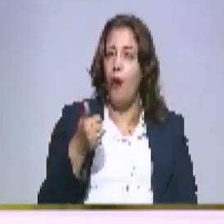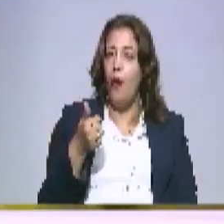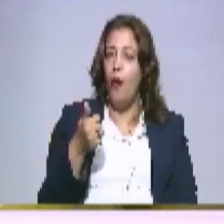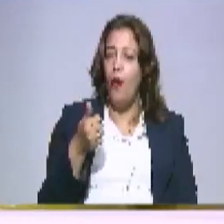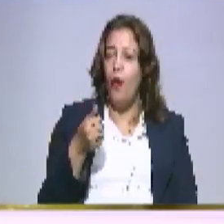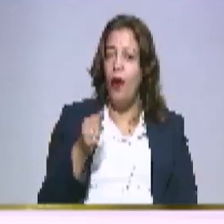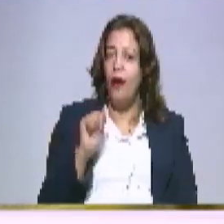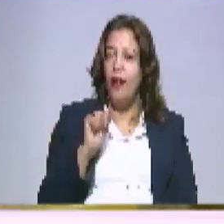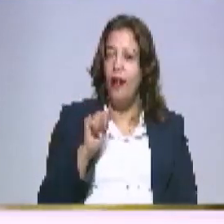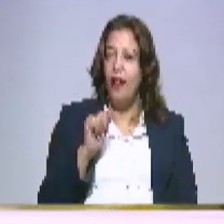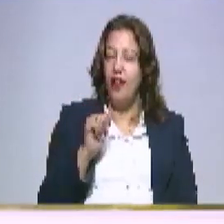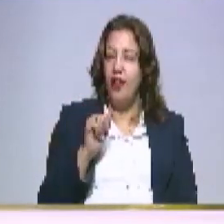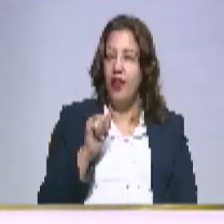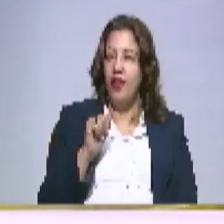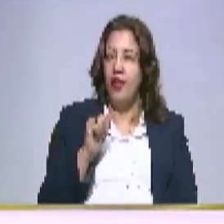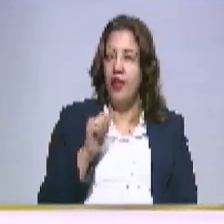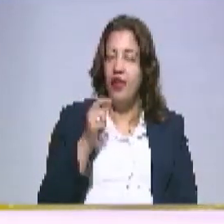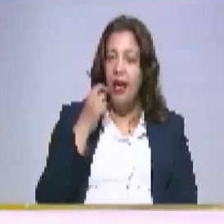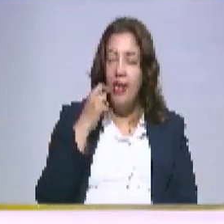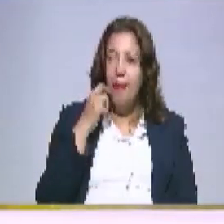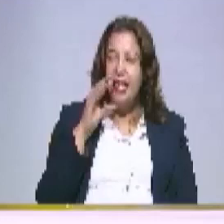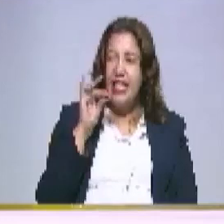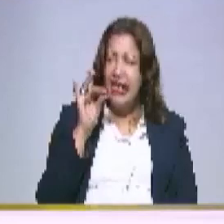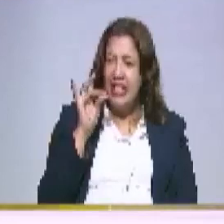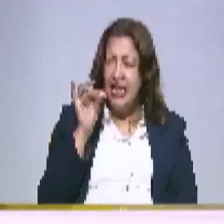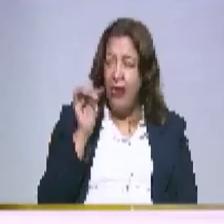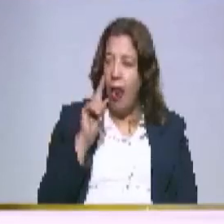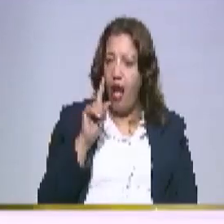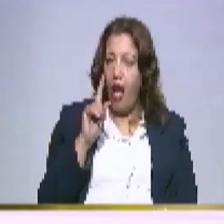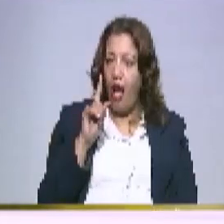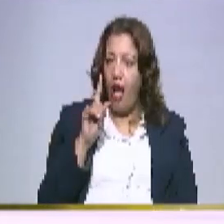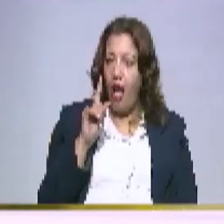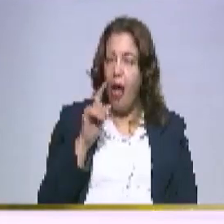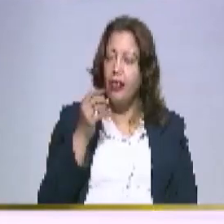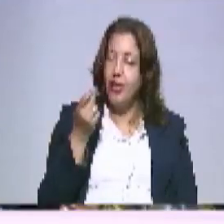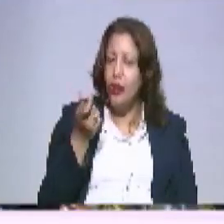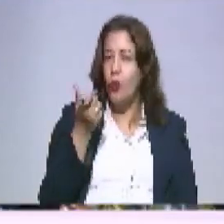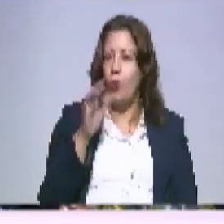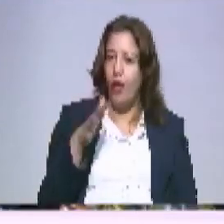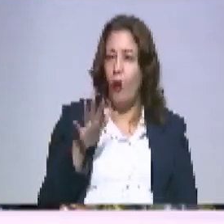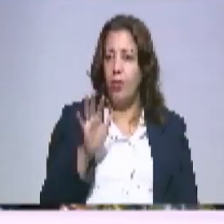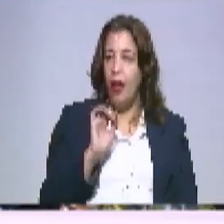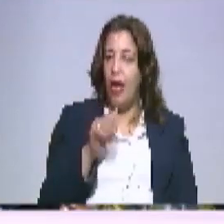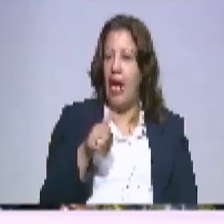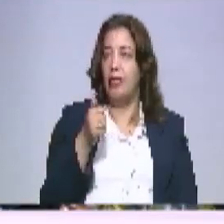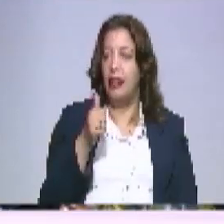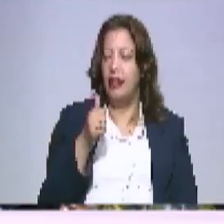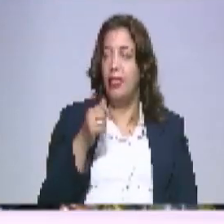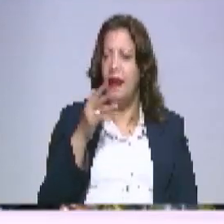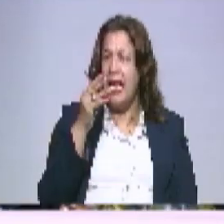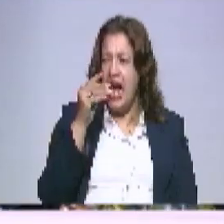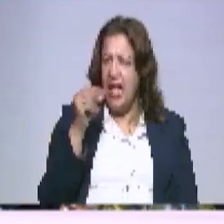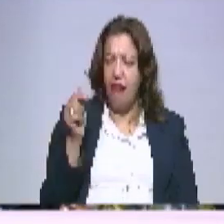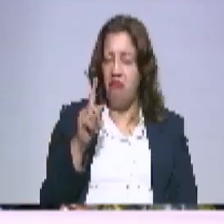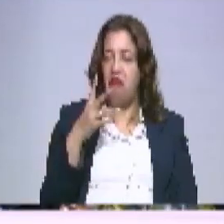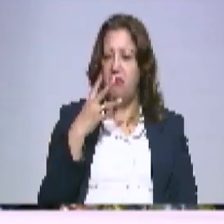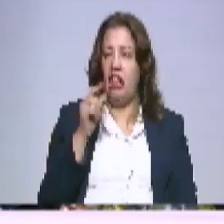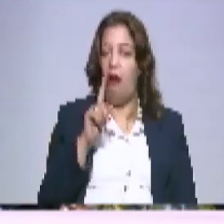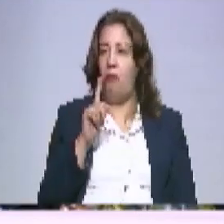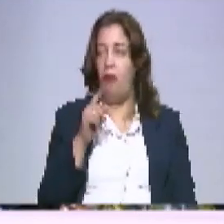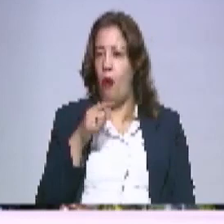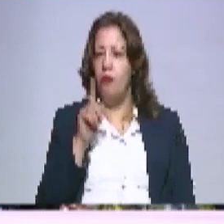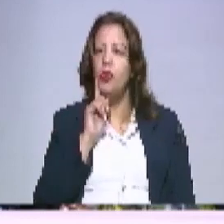بت بت بتقرش برده معايا. انا مش بحب اسوي الحاجه لدرجه ان هي تبقى